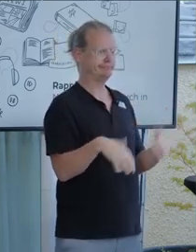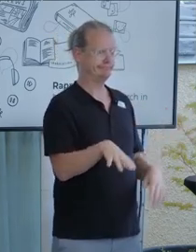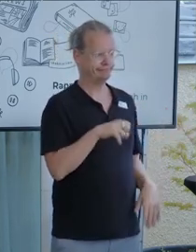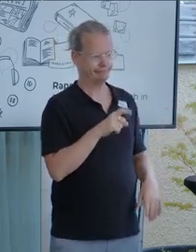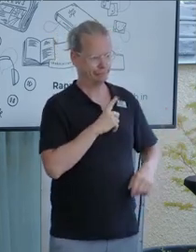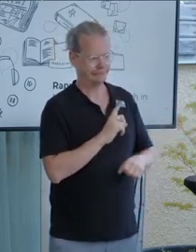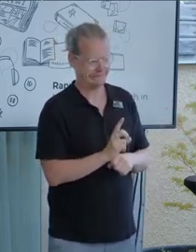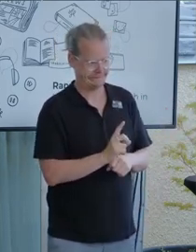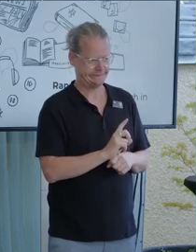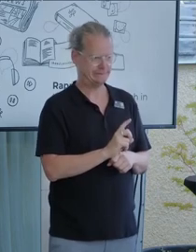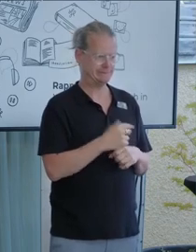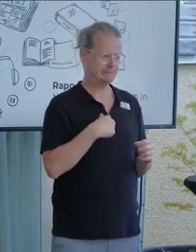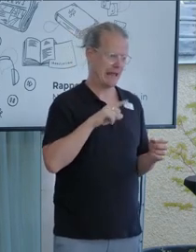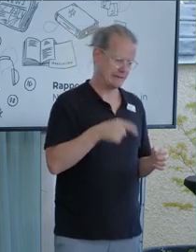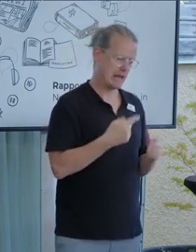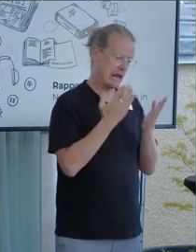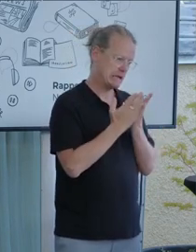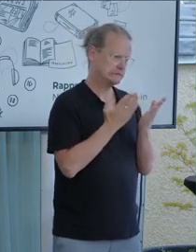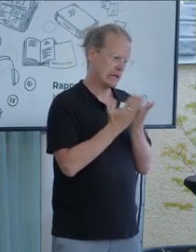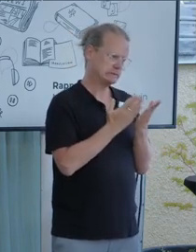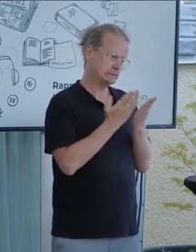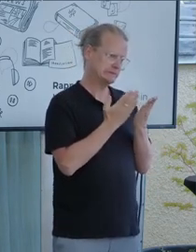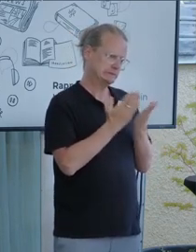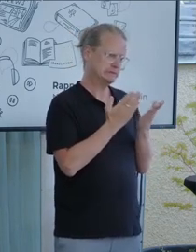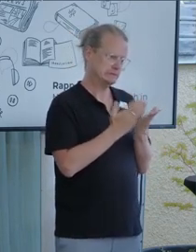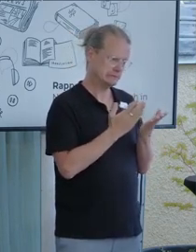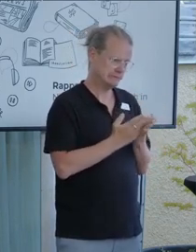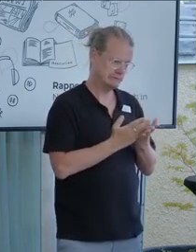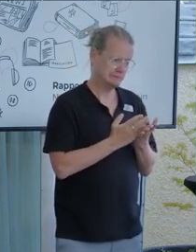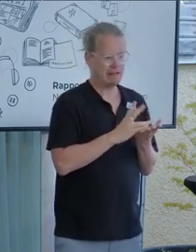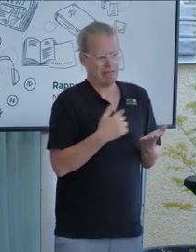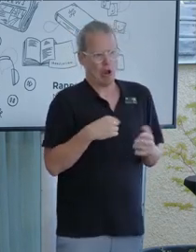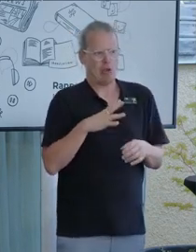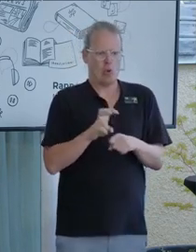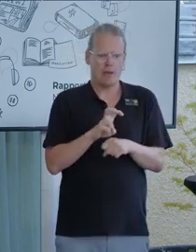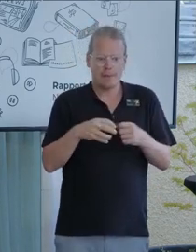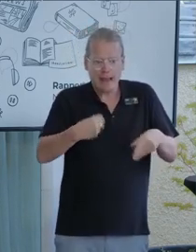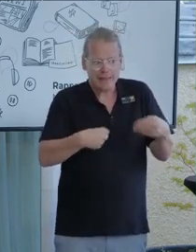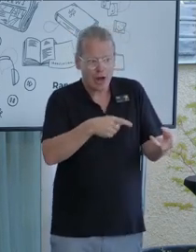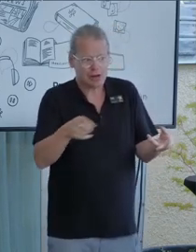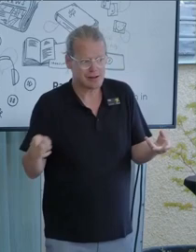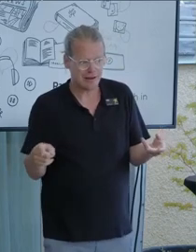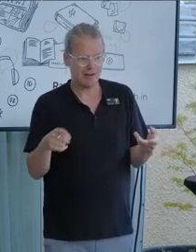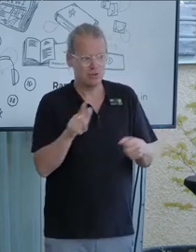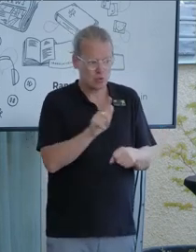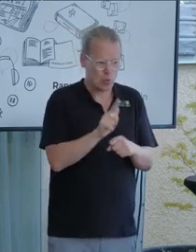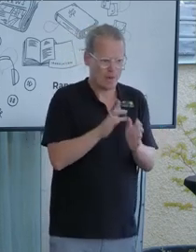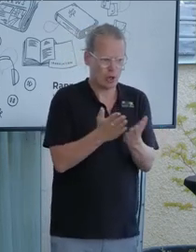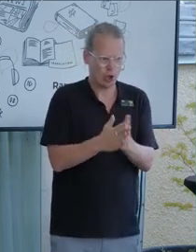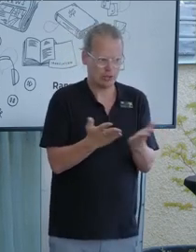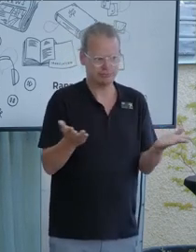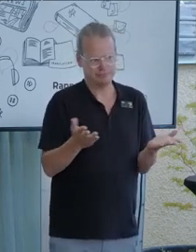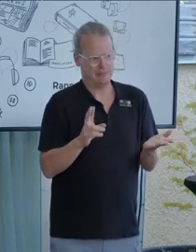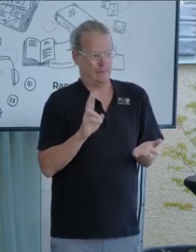läsning och sen försöka hålla koll på allt det här materialet. För en mänsklig hjärna så är 17 romaner alldeles för mycket. För en dator